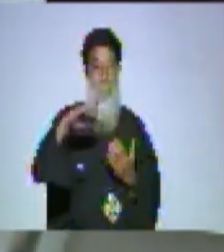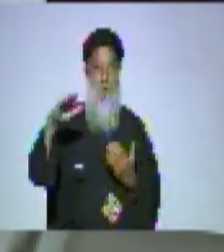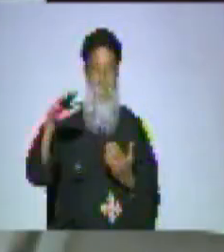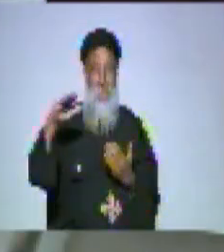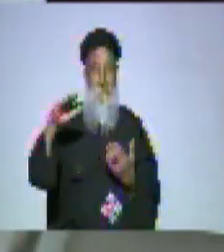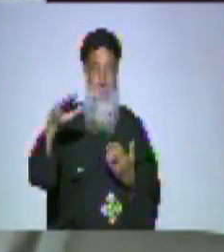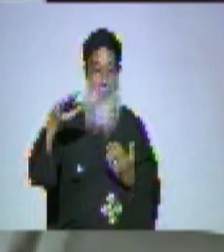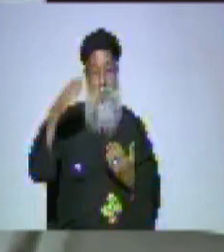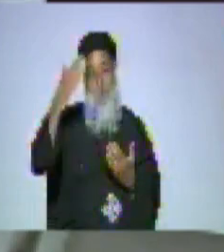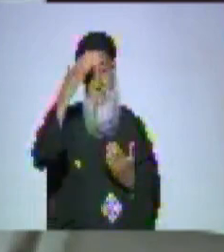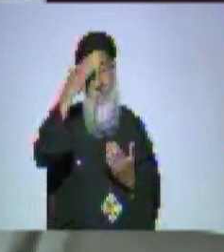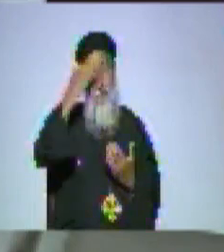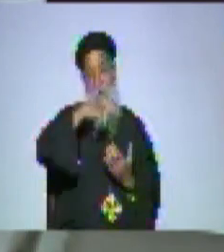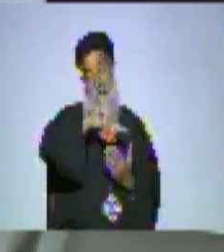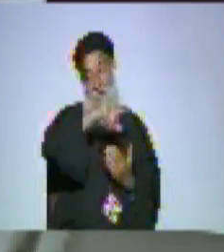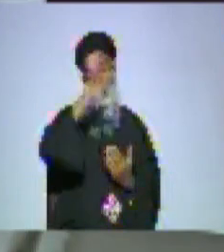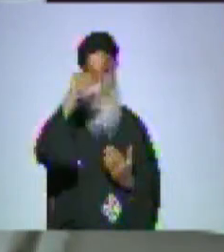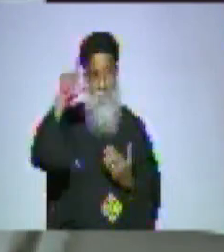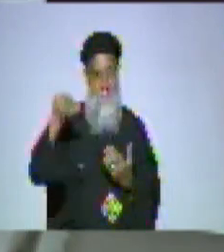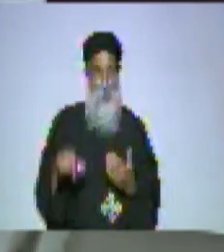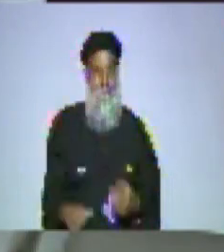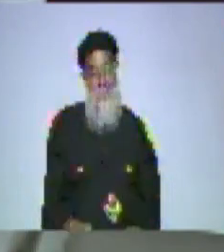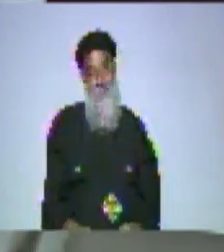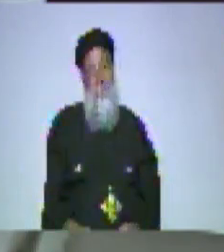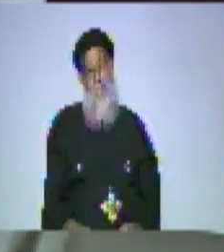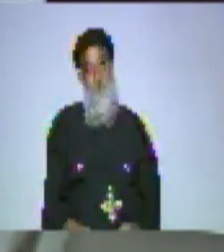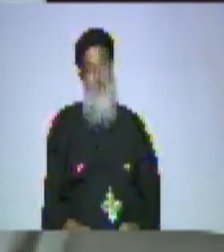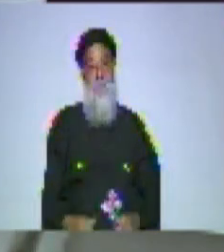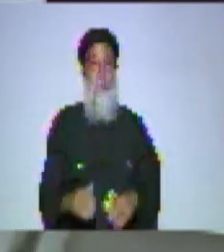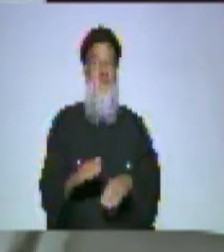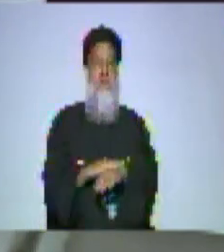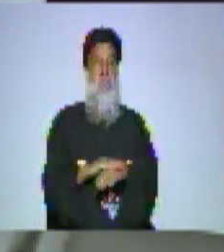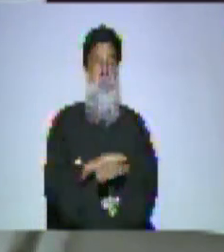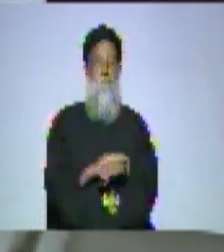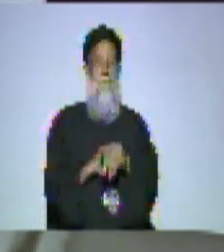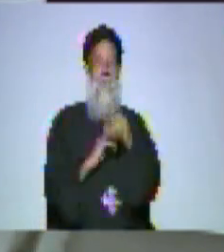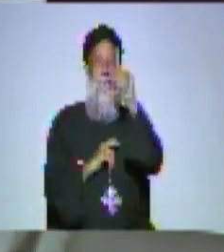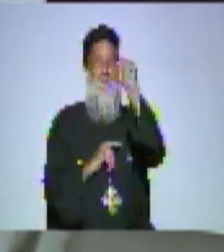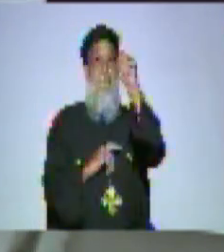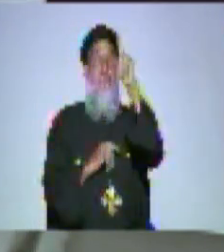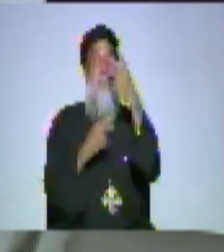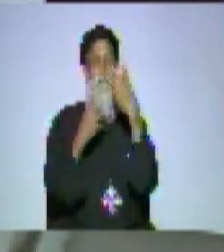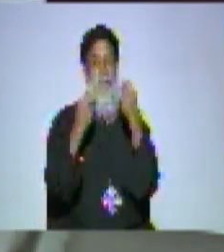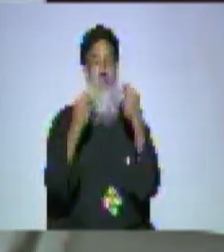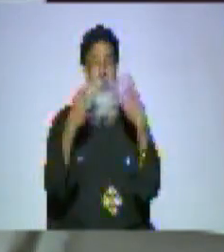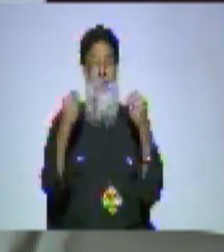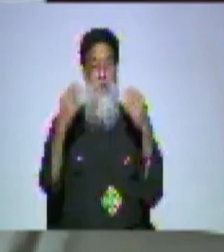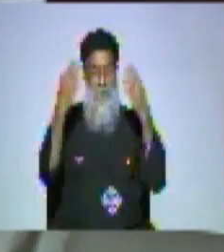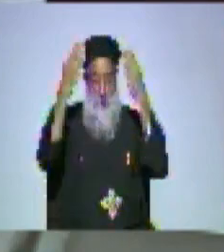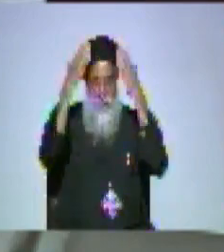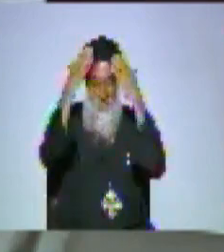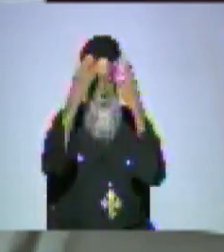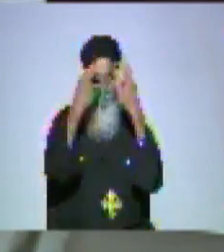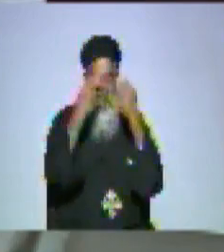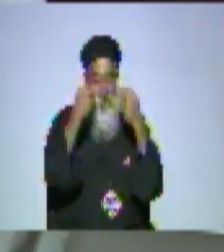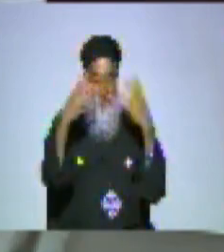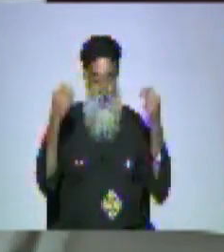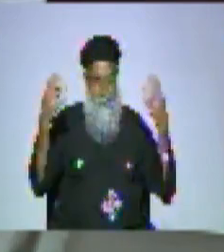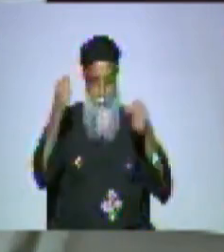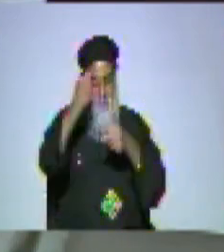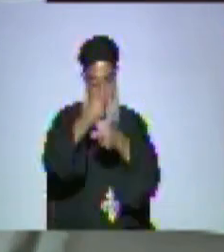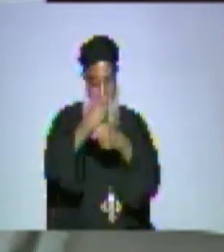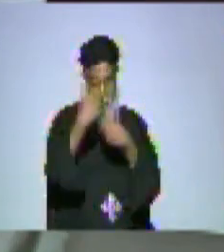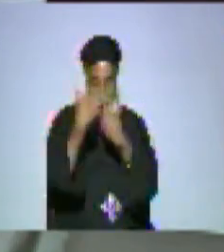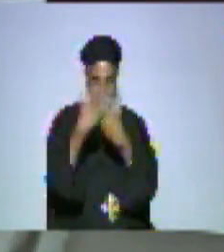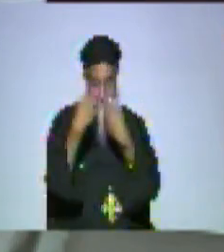فضل من ربنا واحنا كلنا بنحس ان فضل ربنا كبير علينا انه بيقف